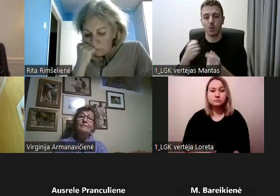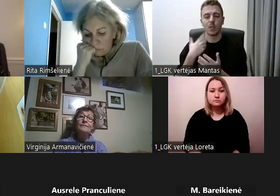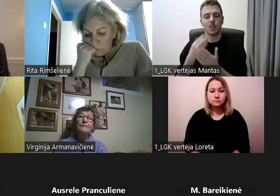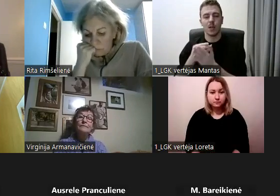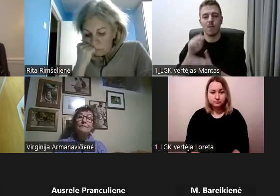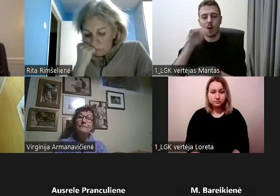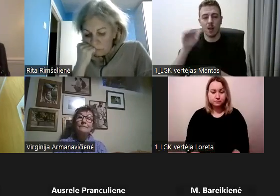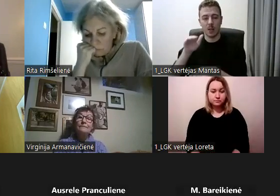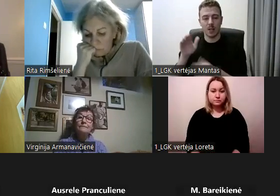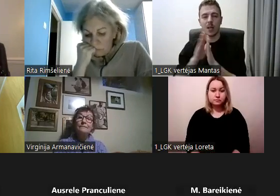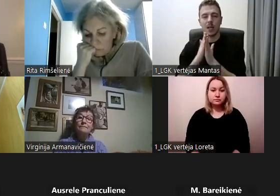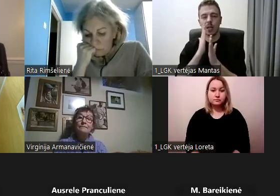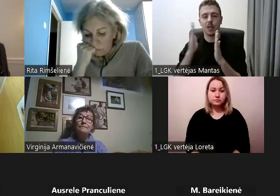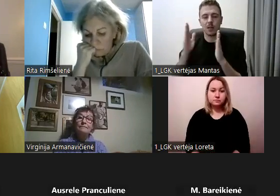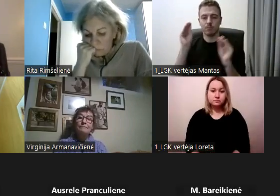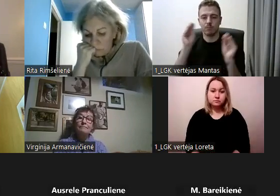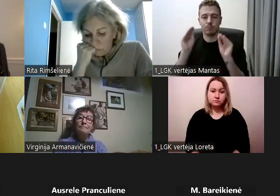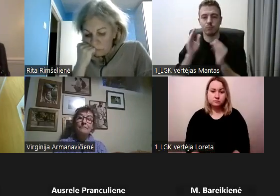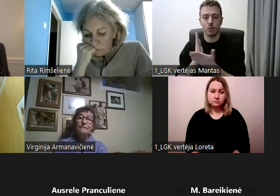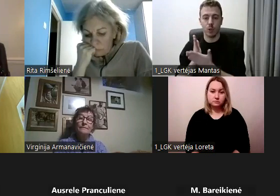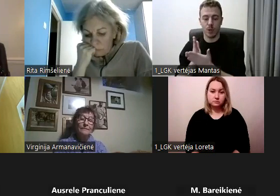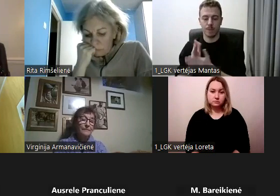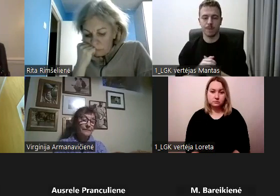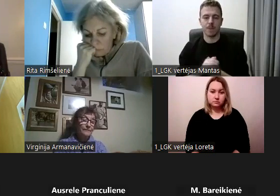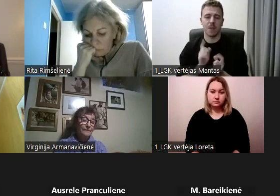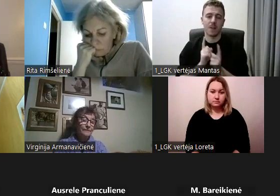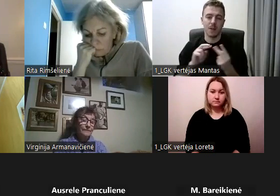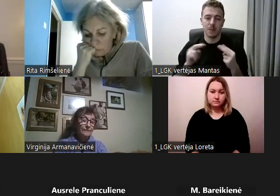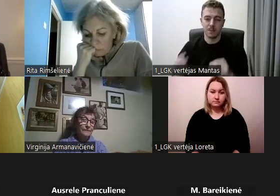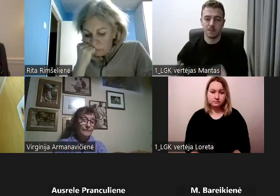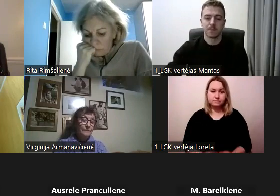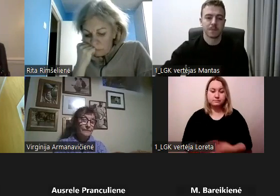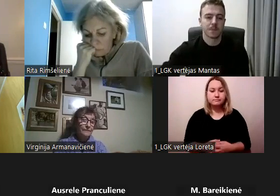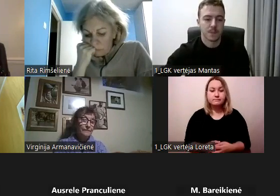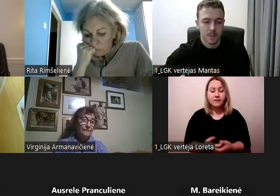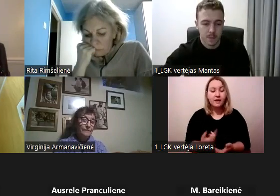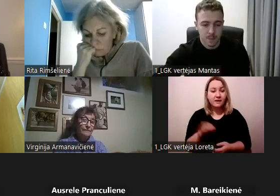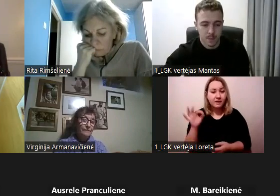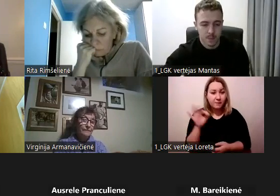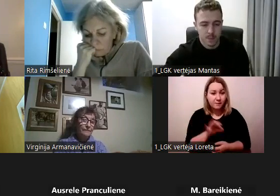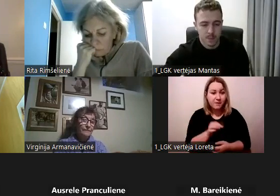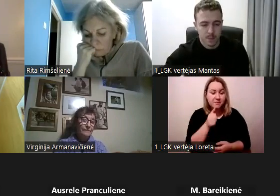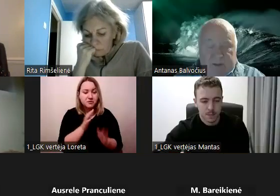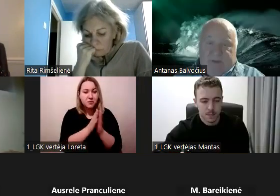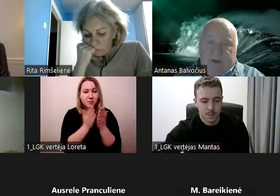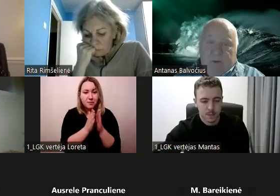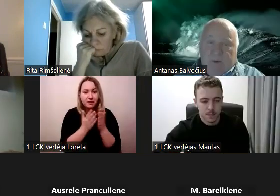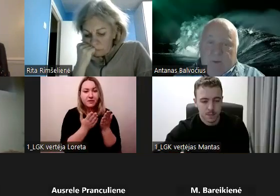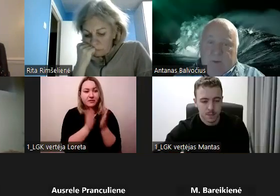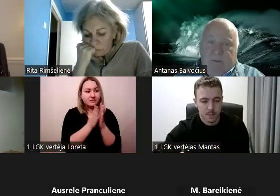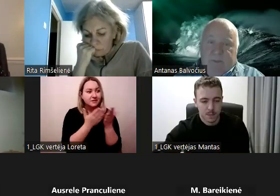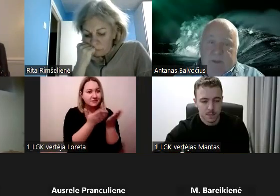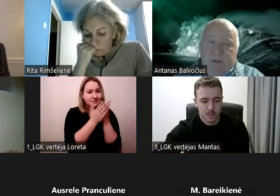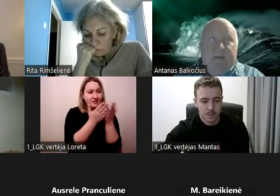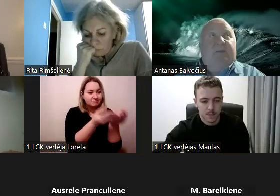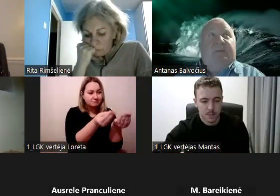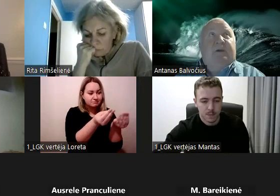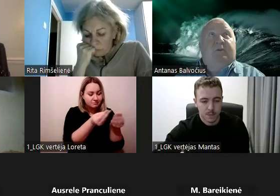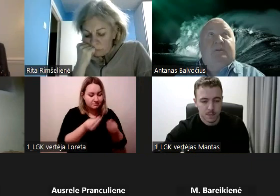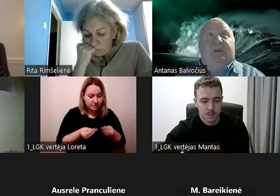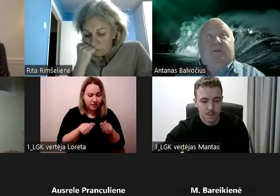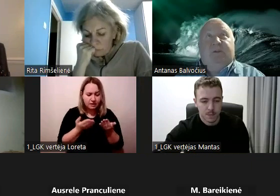ir tas knygas yra susidėjusi. Ir labai dažnai ta knyga, kuri yra parnešta iš bibliotekos, paskaito truputį, jinai